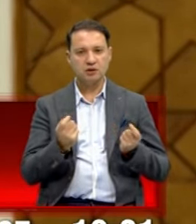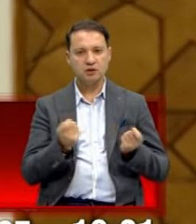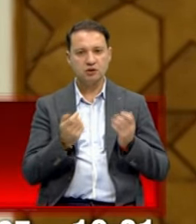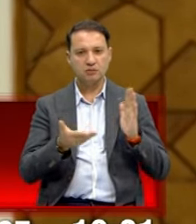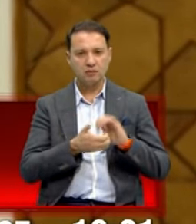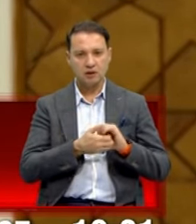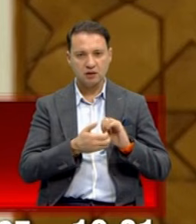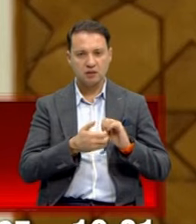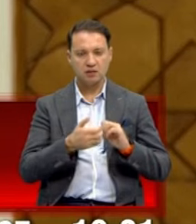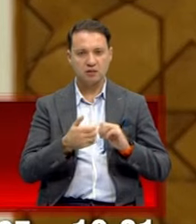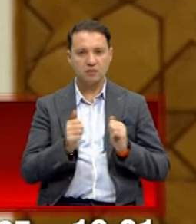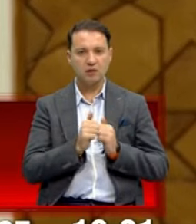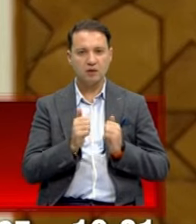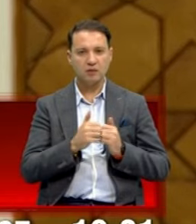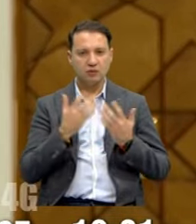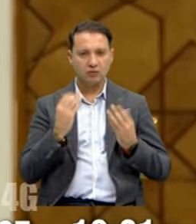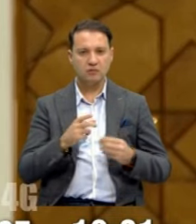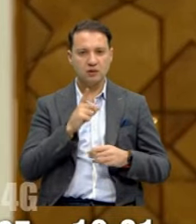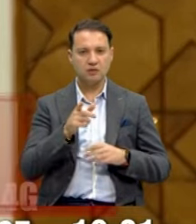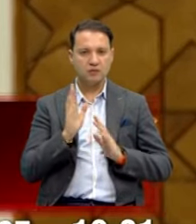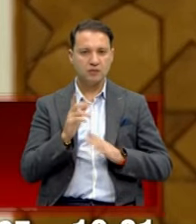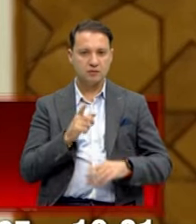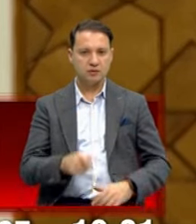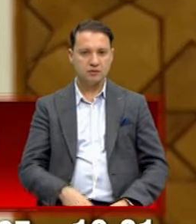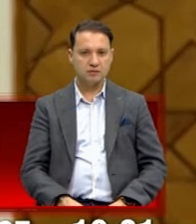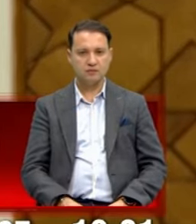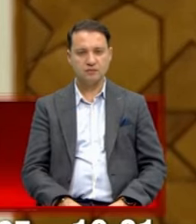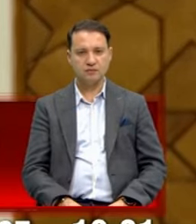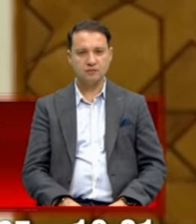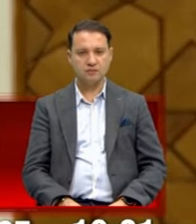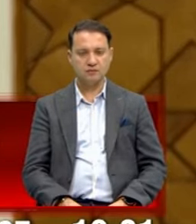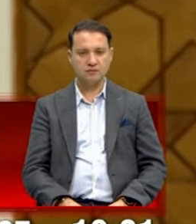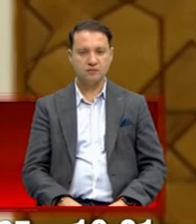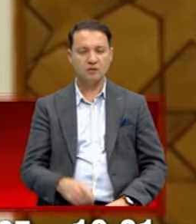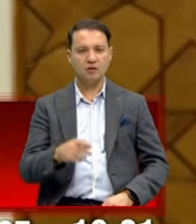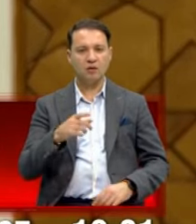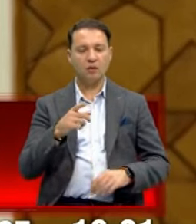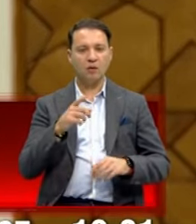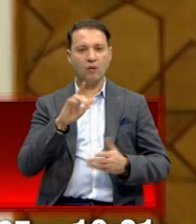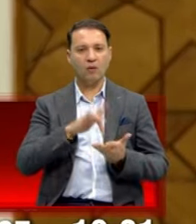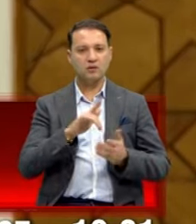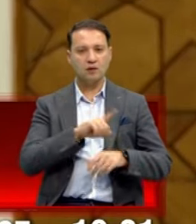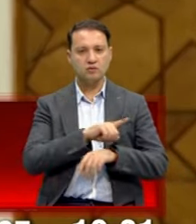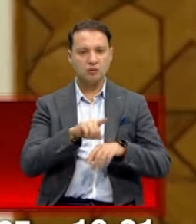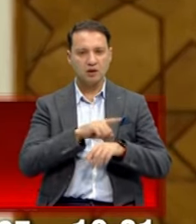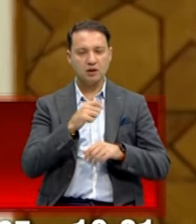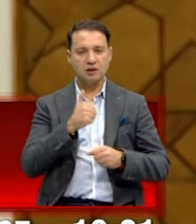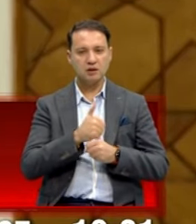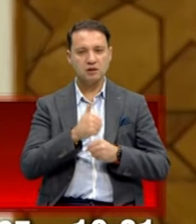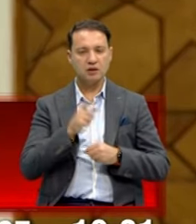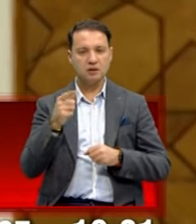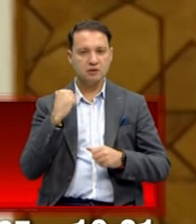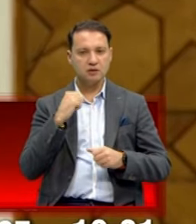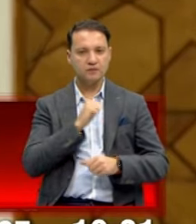işbirliği ve dayanışma halinde olmaya devam edeceğiz. Orta vadede Gazze'nin